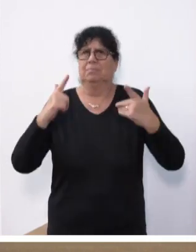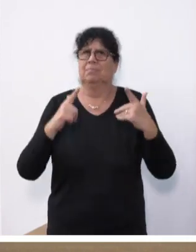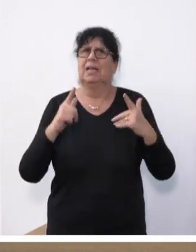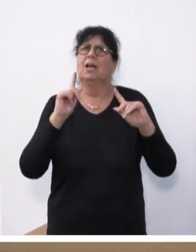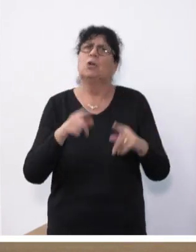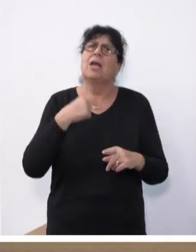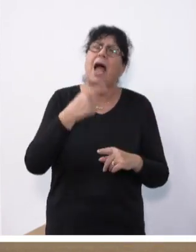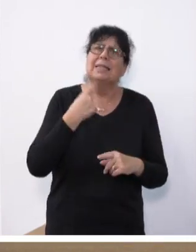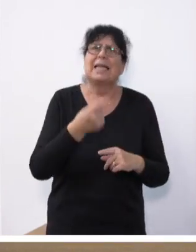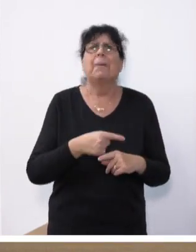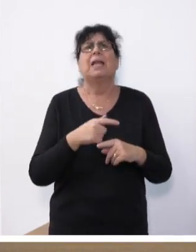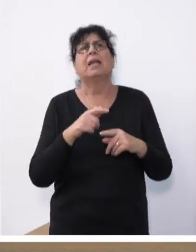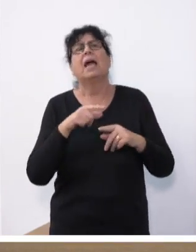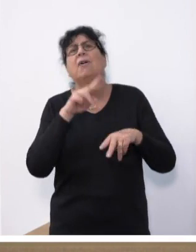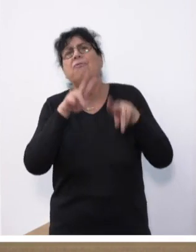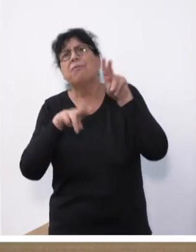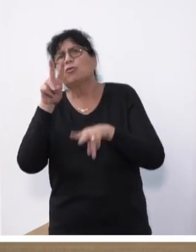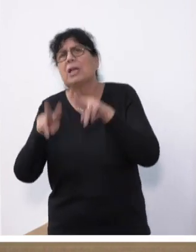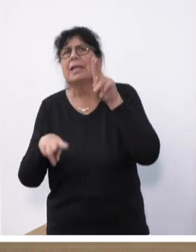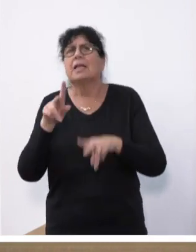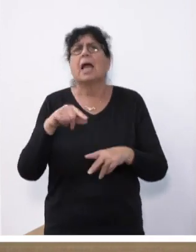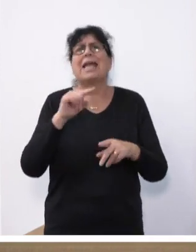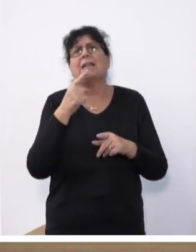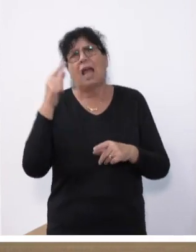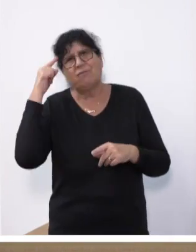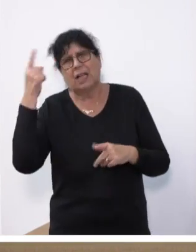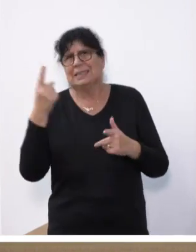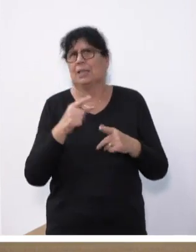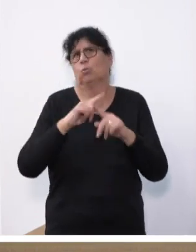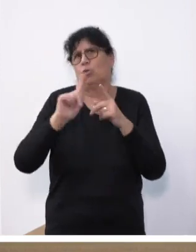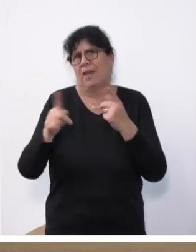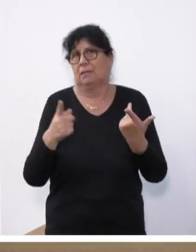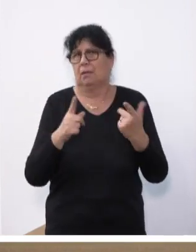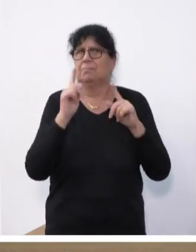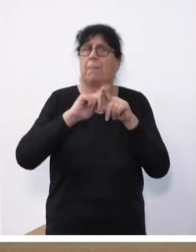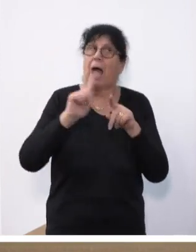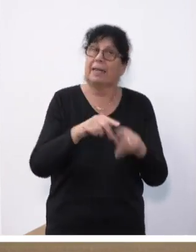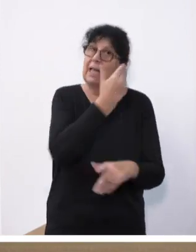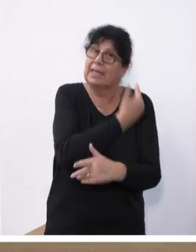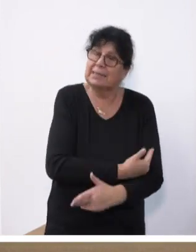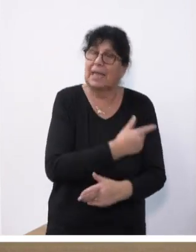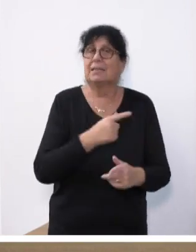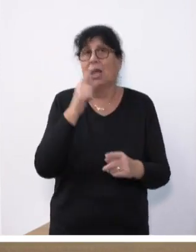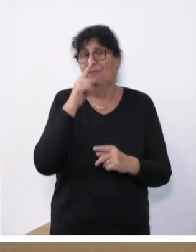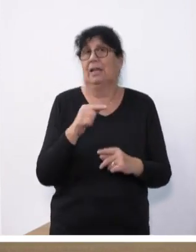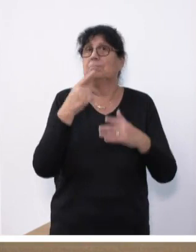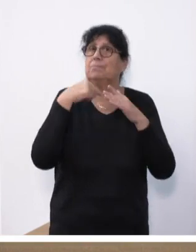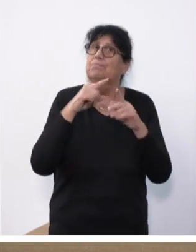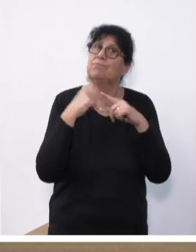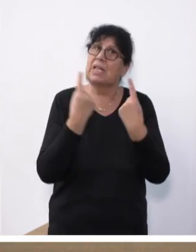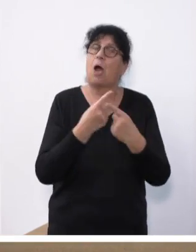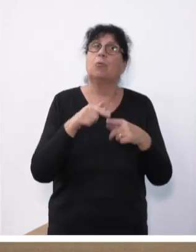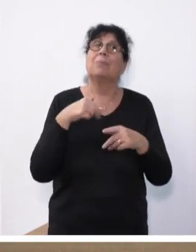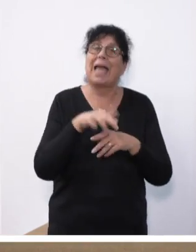angebliche Geschlechtervielfalt, Genderwahnsinn etc. Auf der anderen Seite dann aber, wenn es darum geht, Frauen gezielt